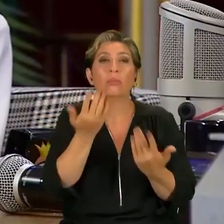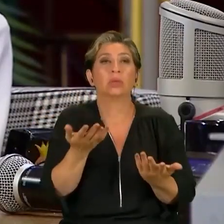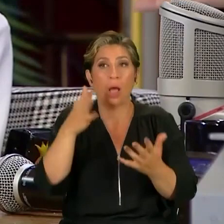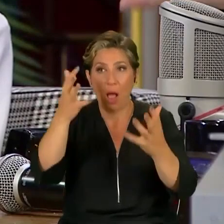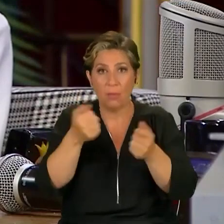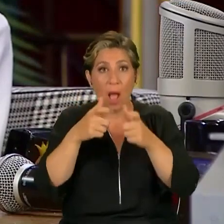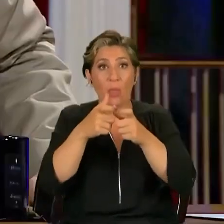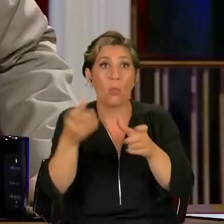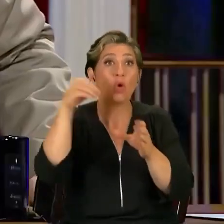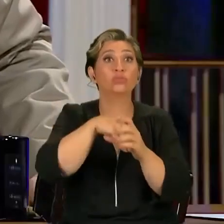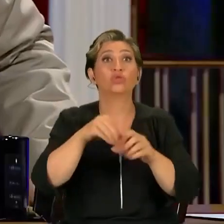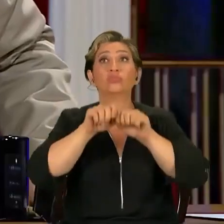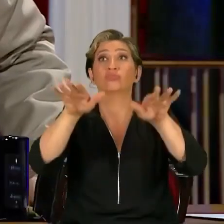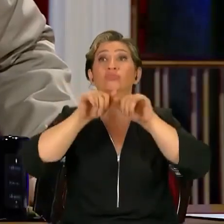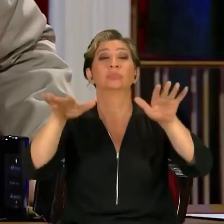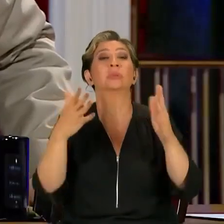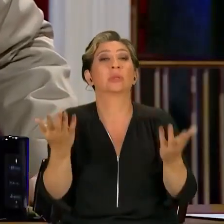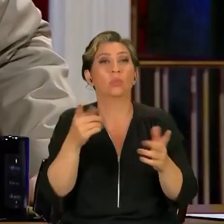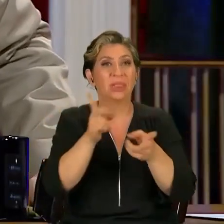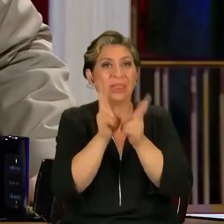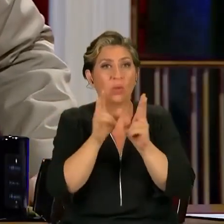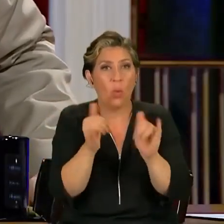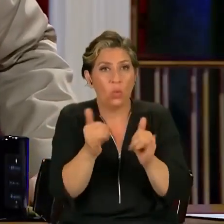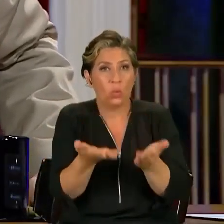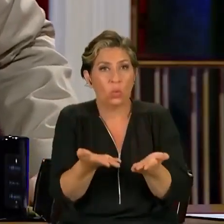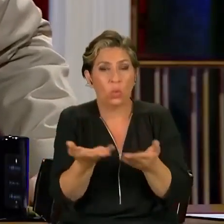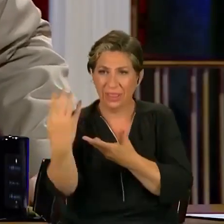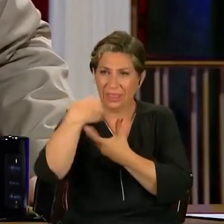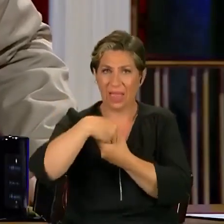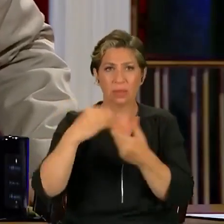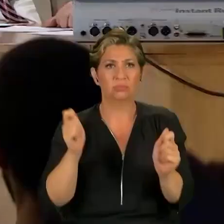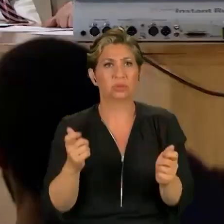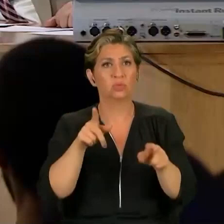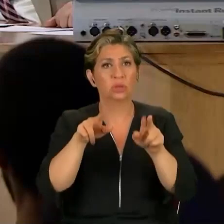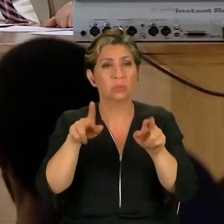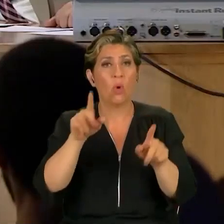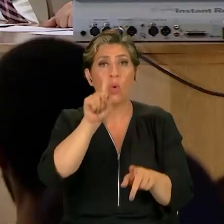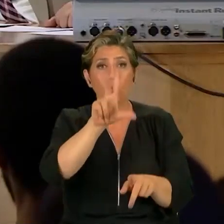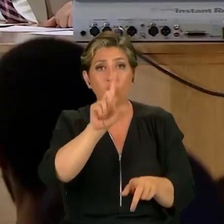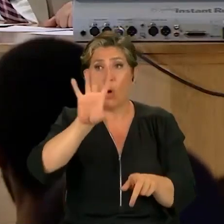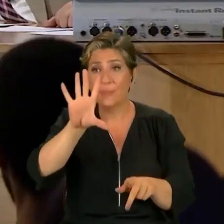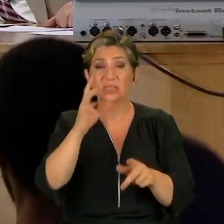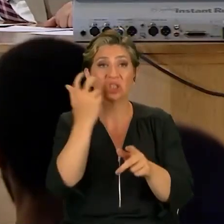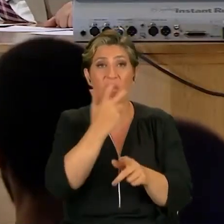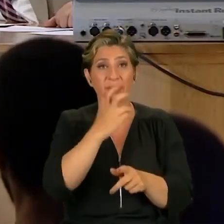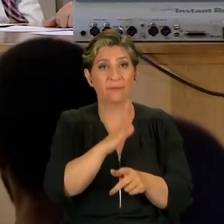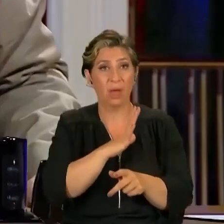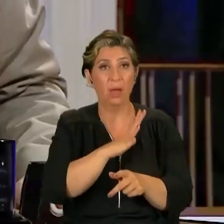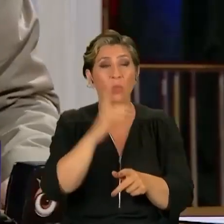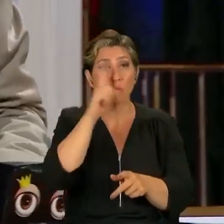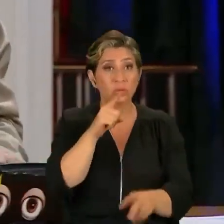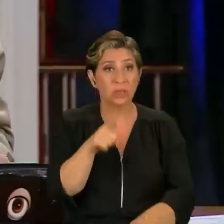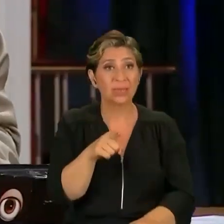hani alıp bir albüme koyup sahnelerde çıkıp hı hı. okumayacağız ya. Bu tiyatro eseri ve bunun gibi 13-15 tane şarkı var. Hı